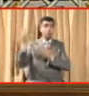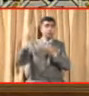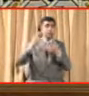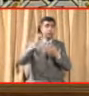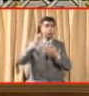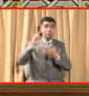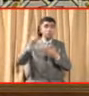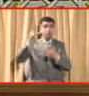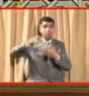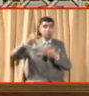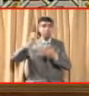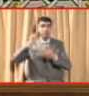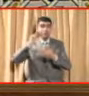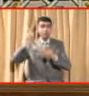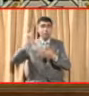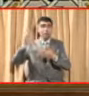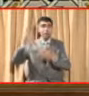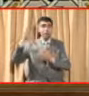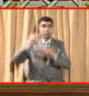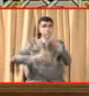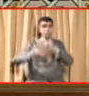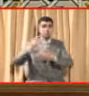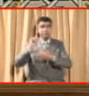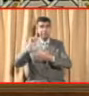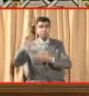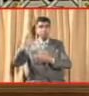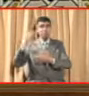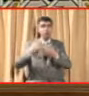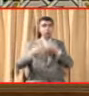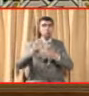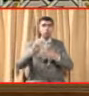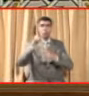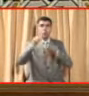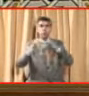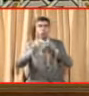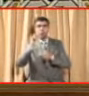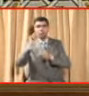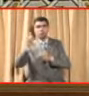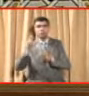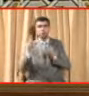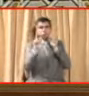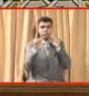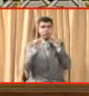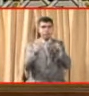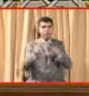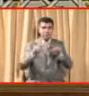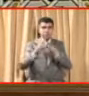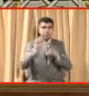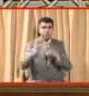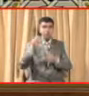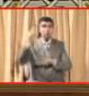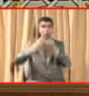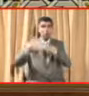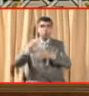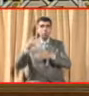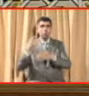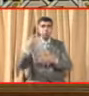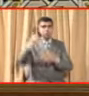الذاتيين تجاه المعالجة الآلية للمعطيات ذات الطابع الشخصي المتعلق بسلطات المراقبة والتبادل الدولي للمعطيات